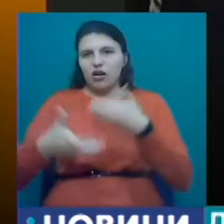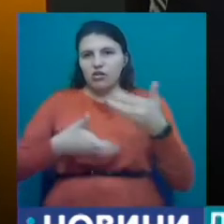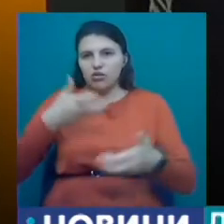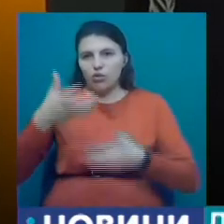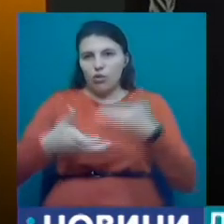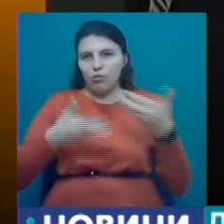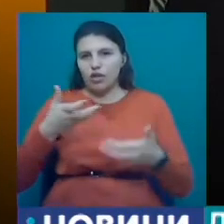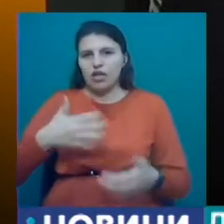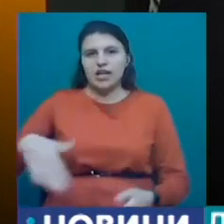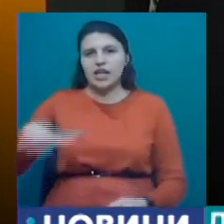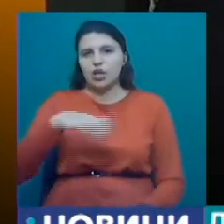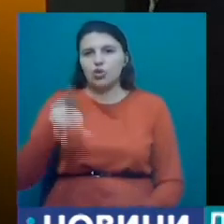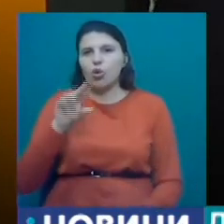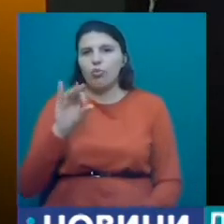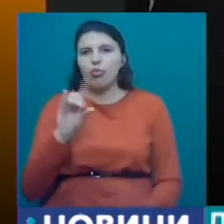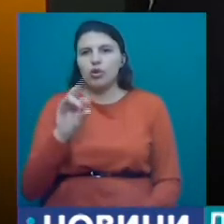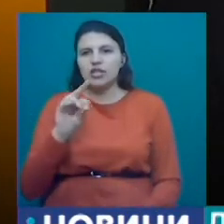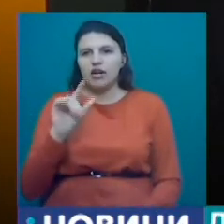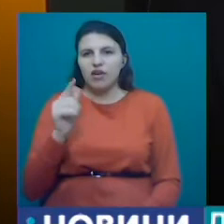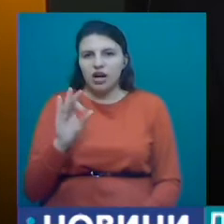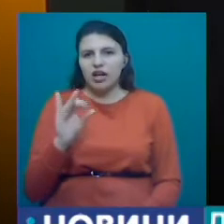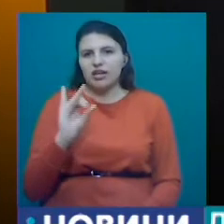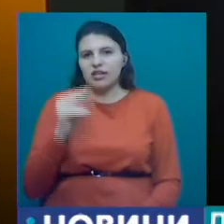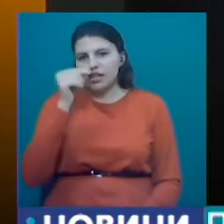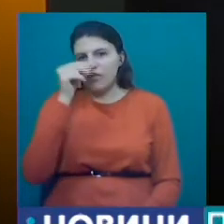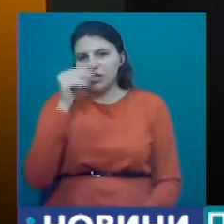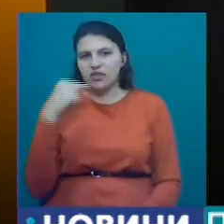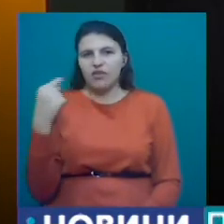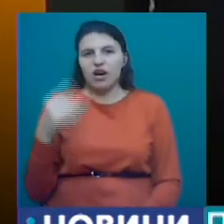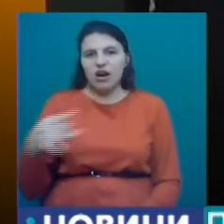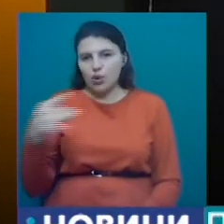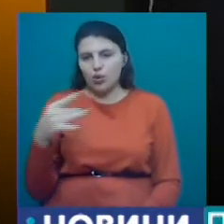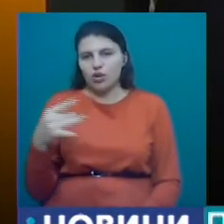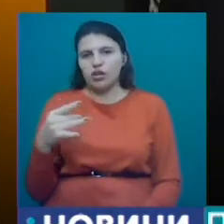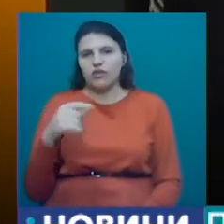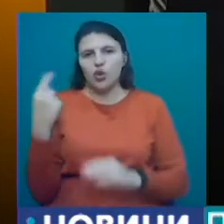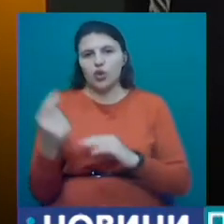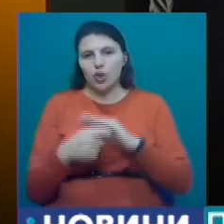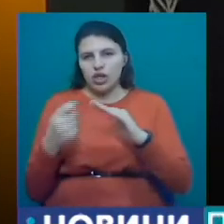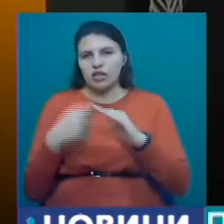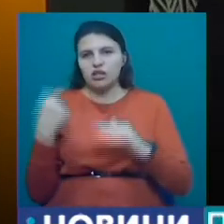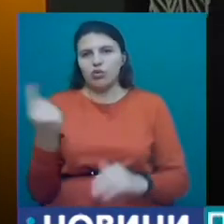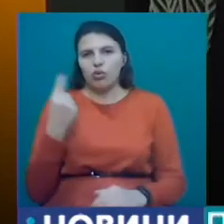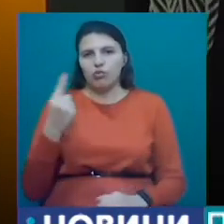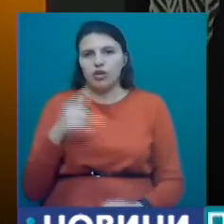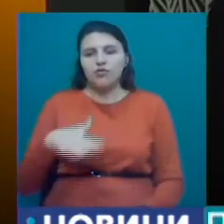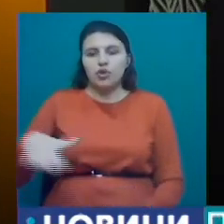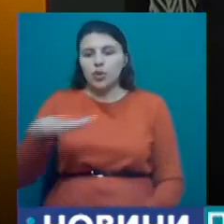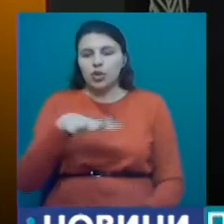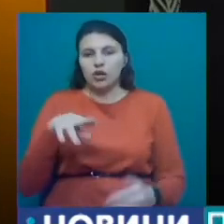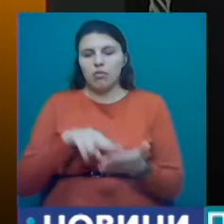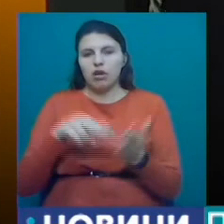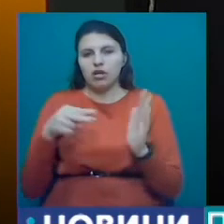территории Добропольского и Славянского района Донецкой области. Причем в зоне планируемой разработки